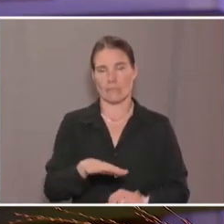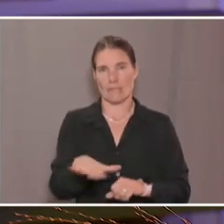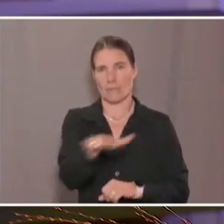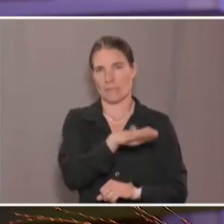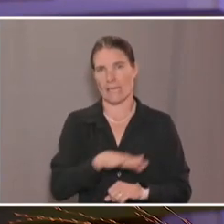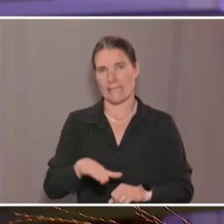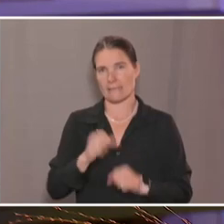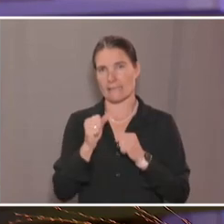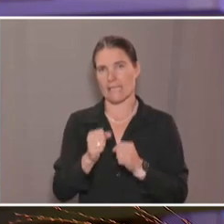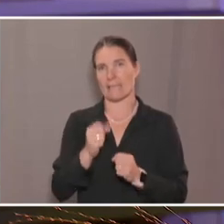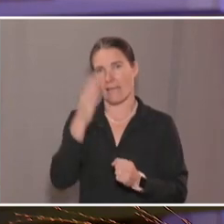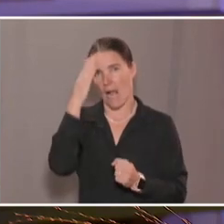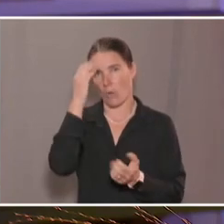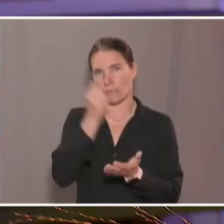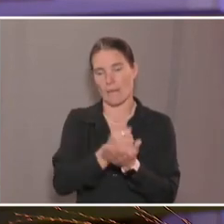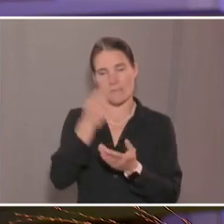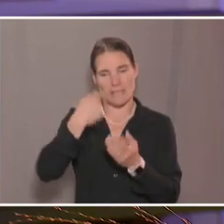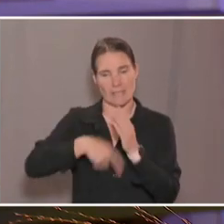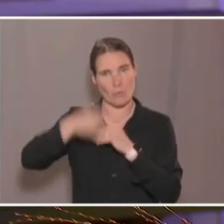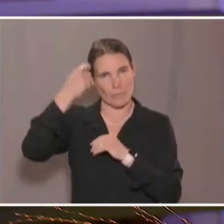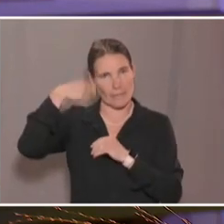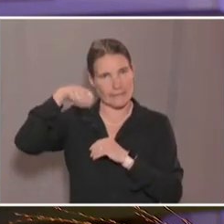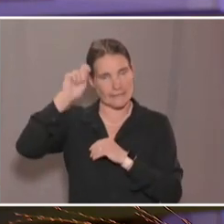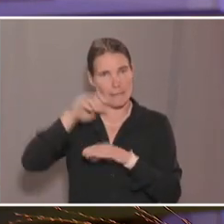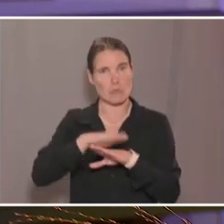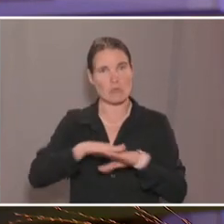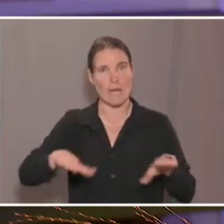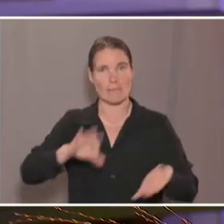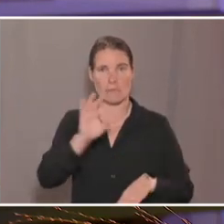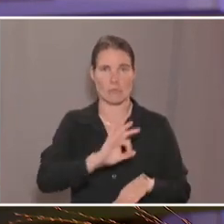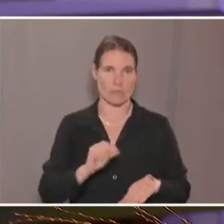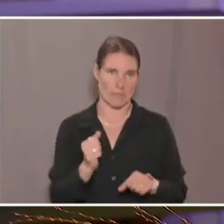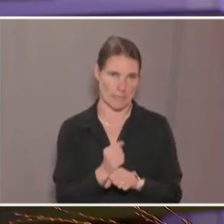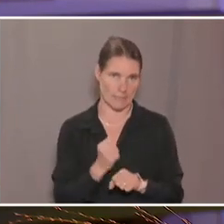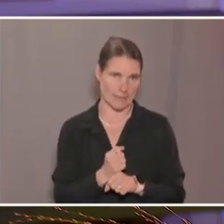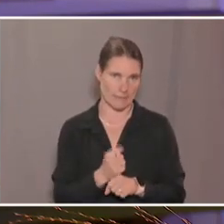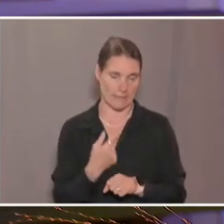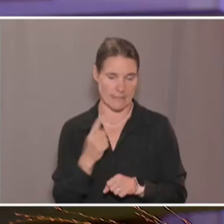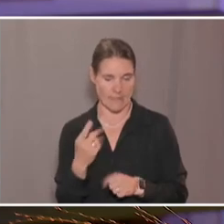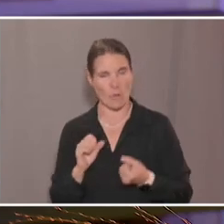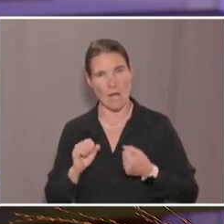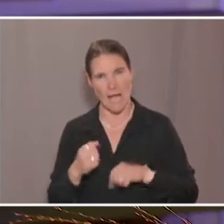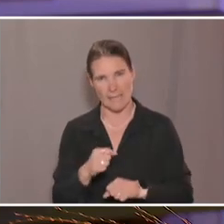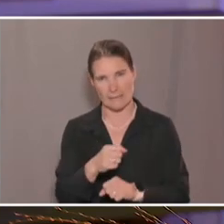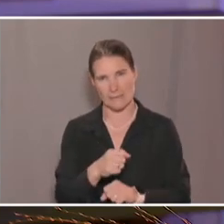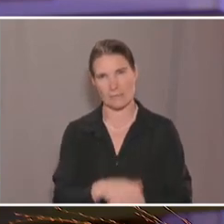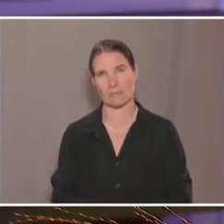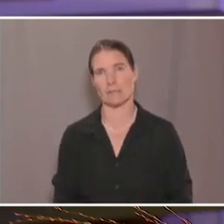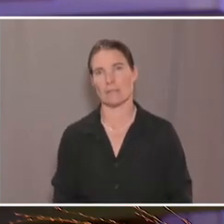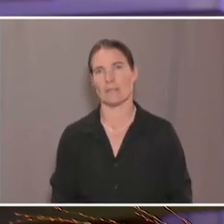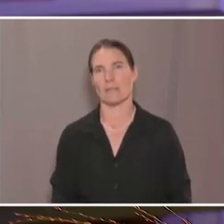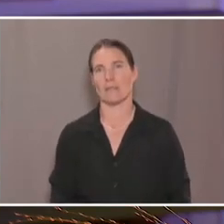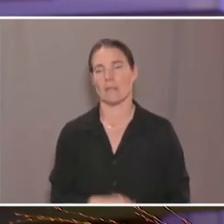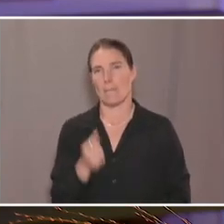Reichssicherheitshauptamt in Berlin. Bisher nur am Schreibtisch, war er jetzt auch aktiv mit der Umvolkung